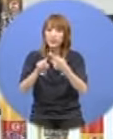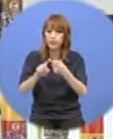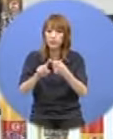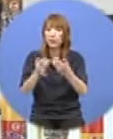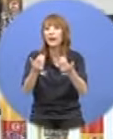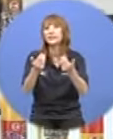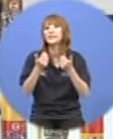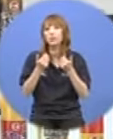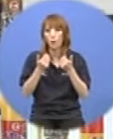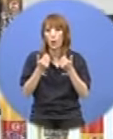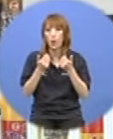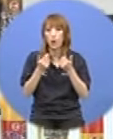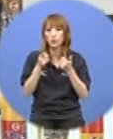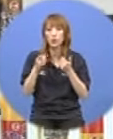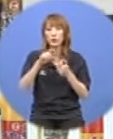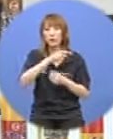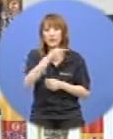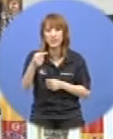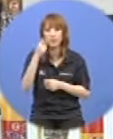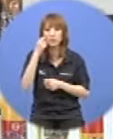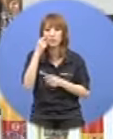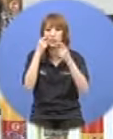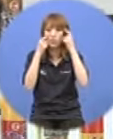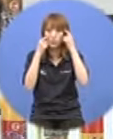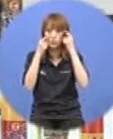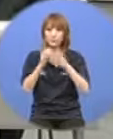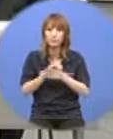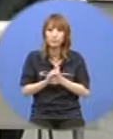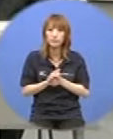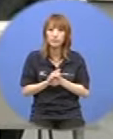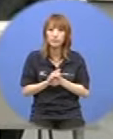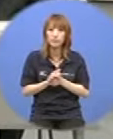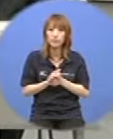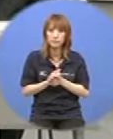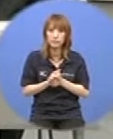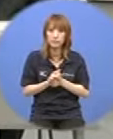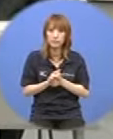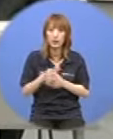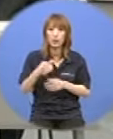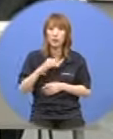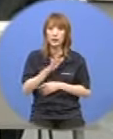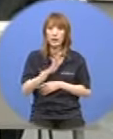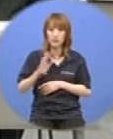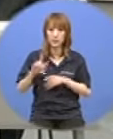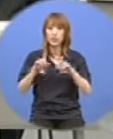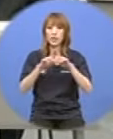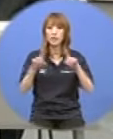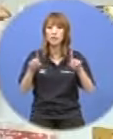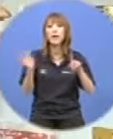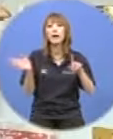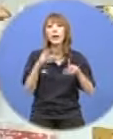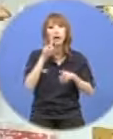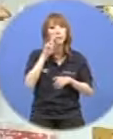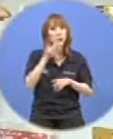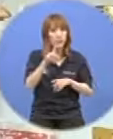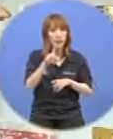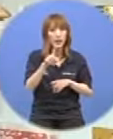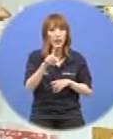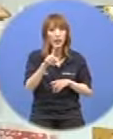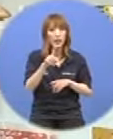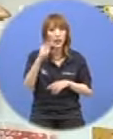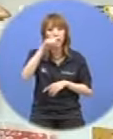っていうのは、そこは一番難しいところだと思うんですね。 そうですね。そしてまた私たち一般から見てこう疑問